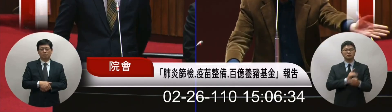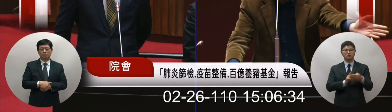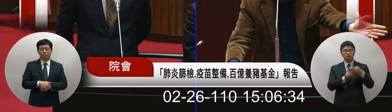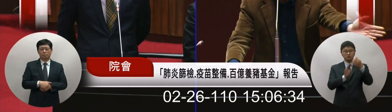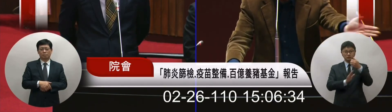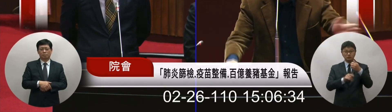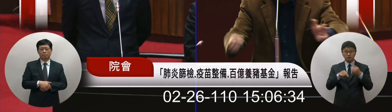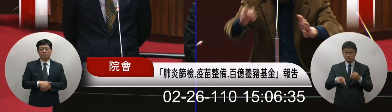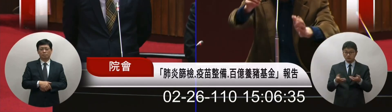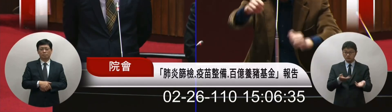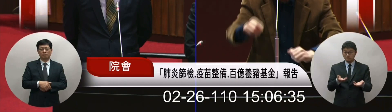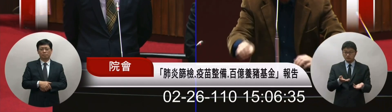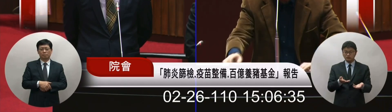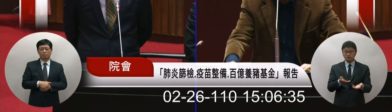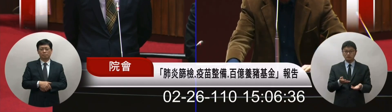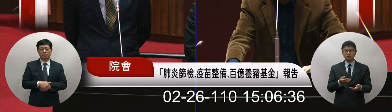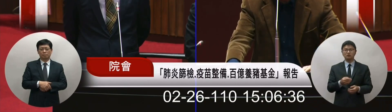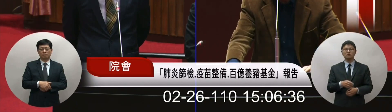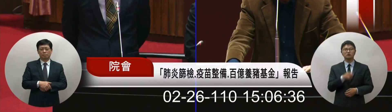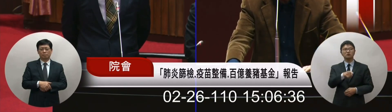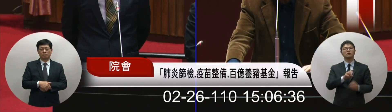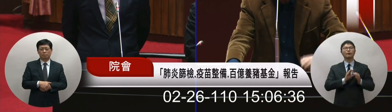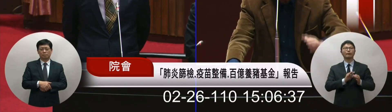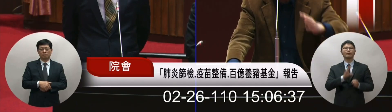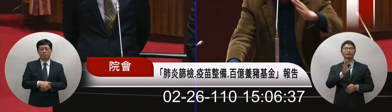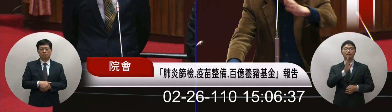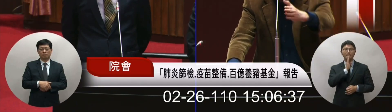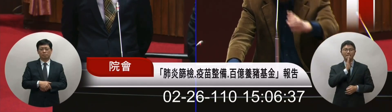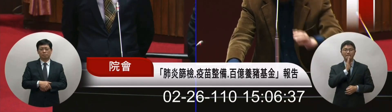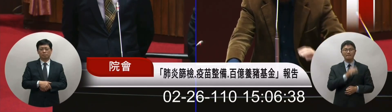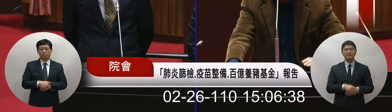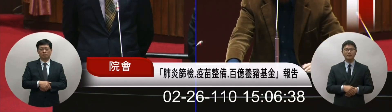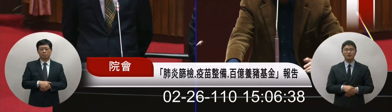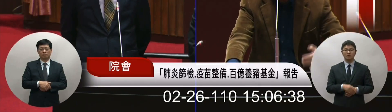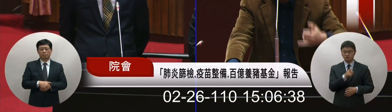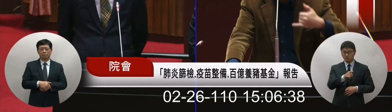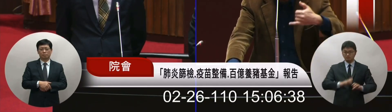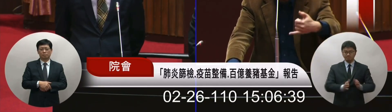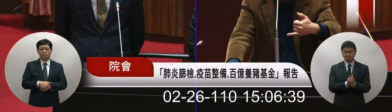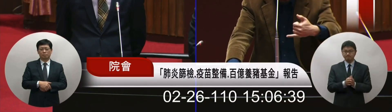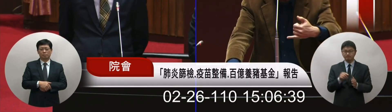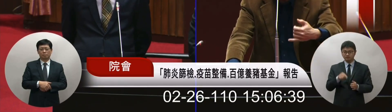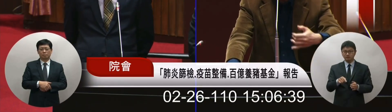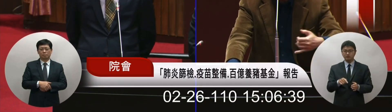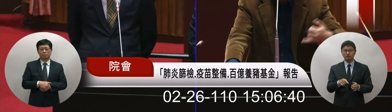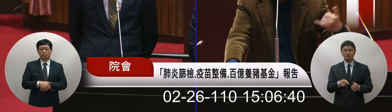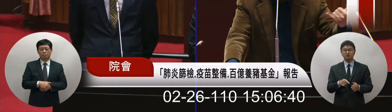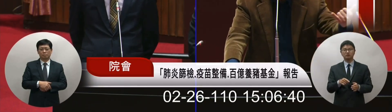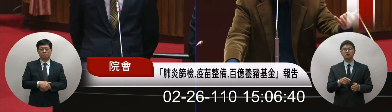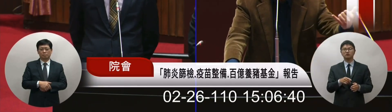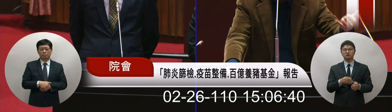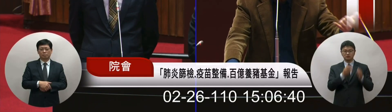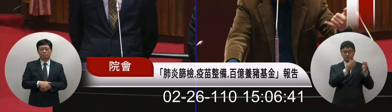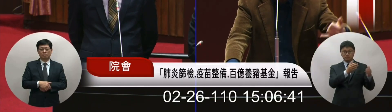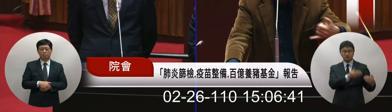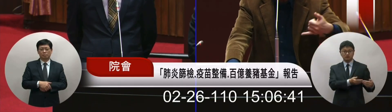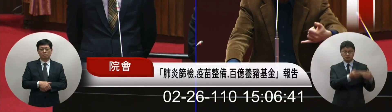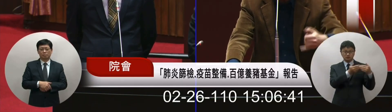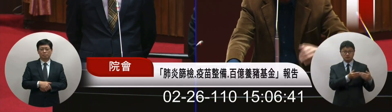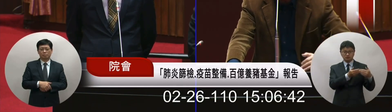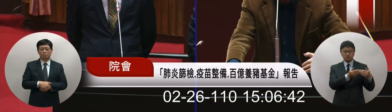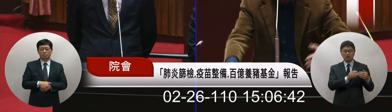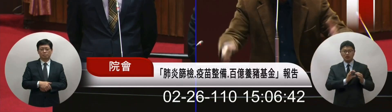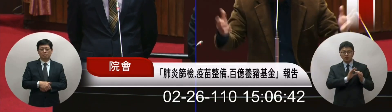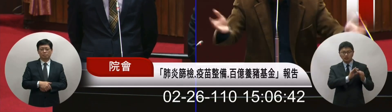这个事情，好，这场地完了有关呢。你们有没有在第一时间透过你们的管道跟对岸